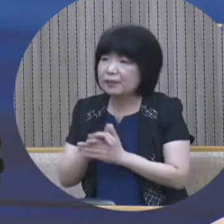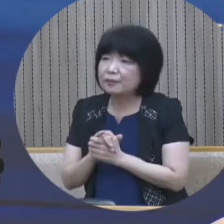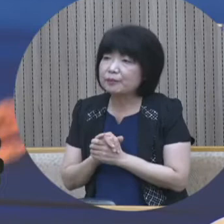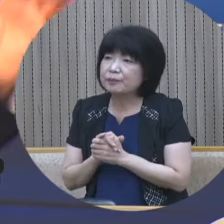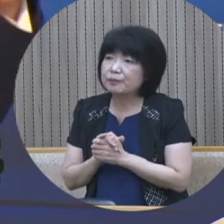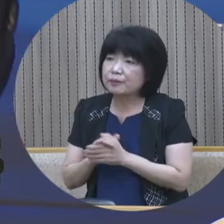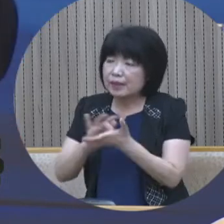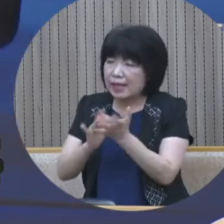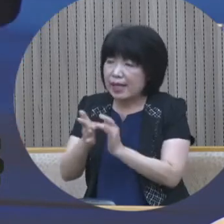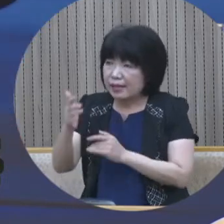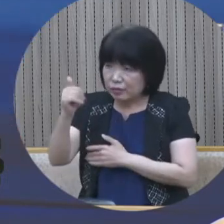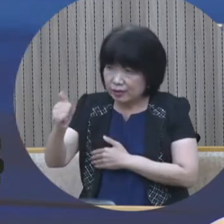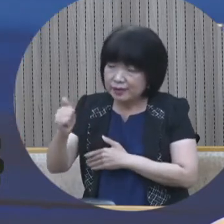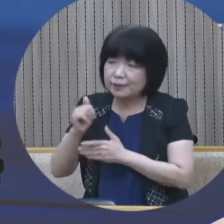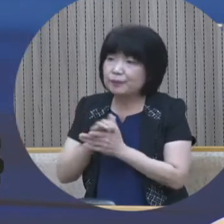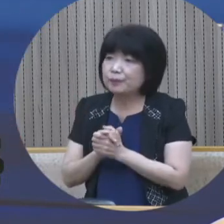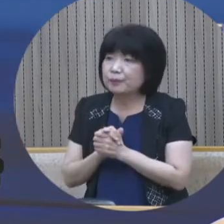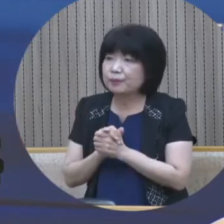예수님